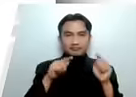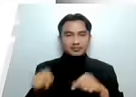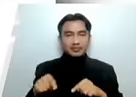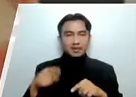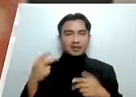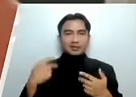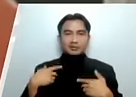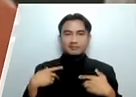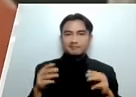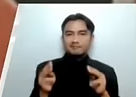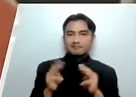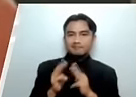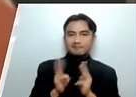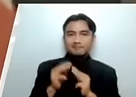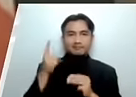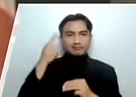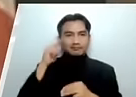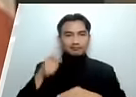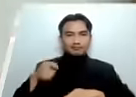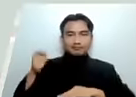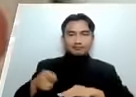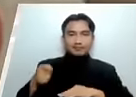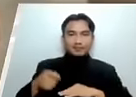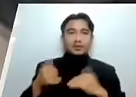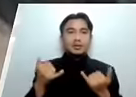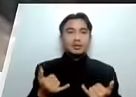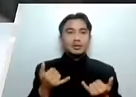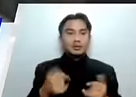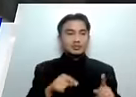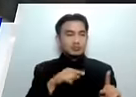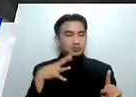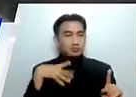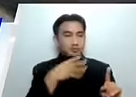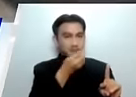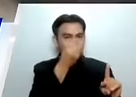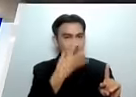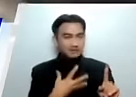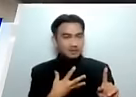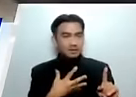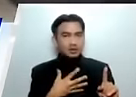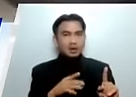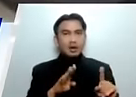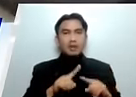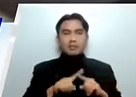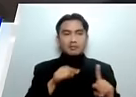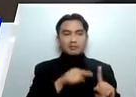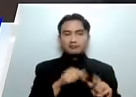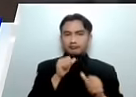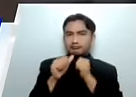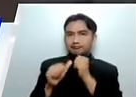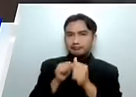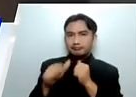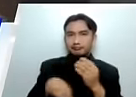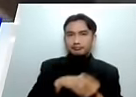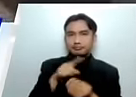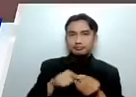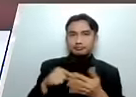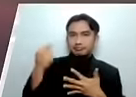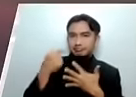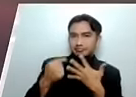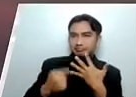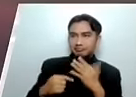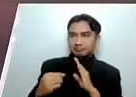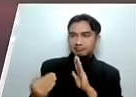GMA Integrated News na makuha ang panig ni Quibuloy. Pero dati na niyang itinanggi ang mga alegasyon laban sa kanya.